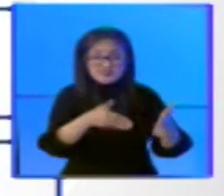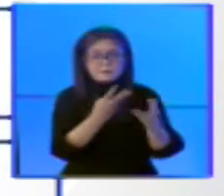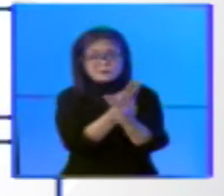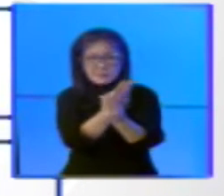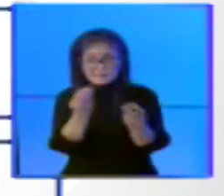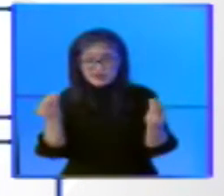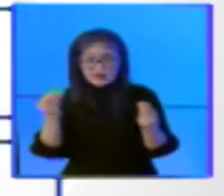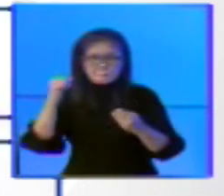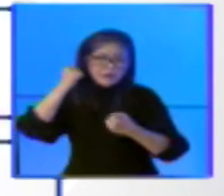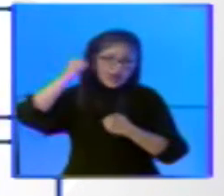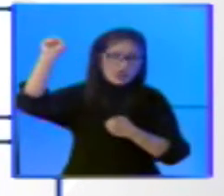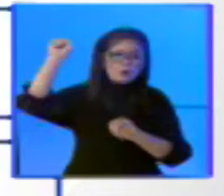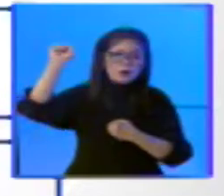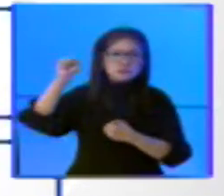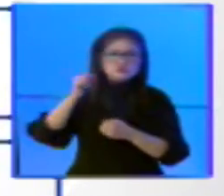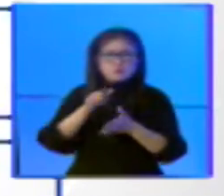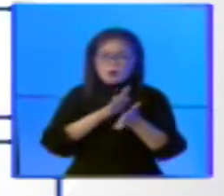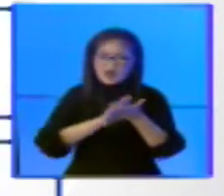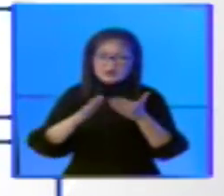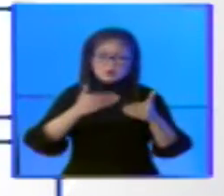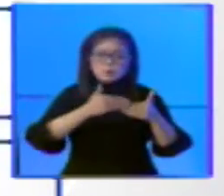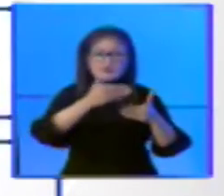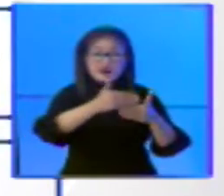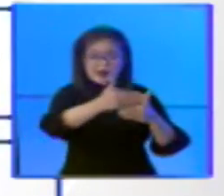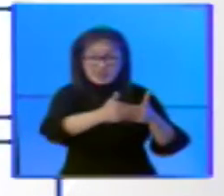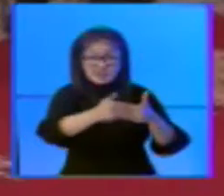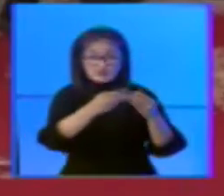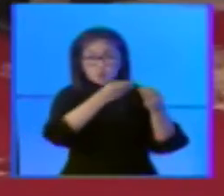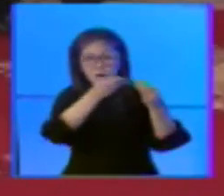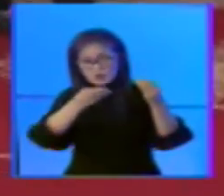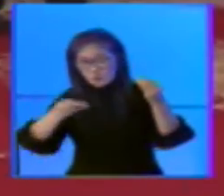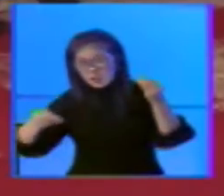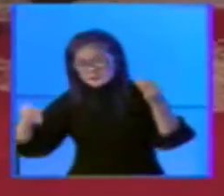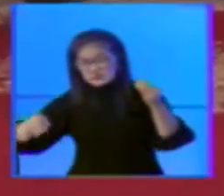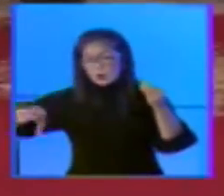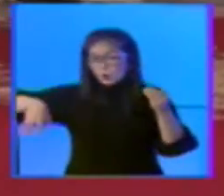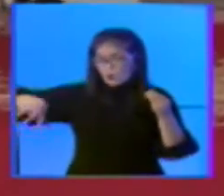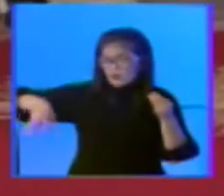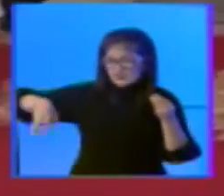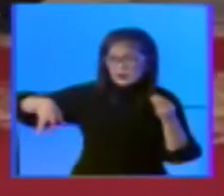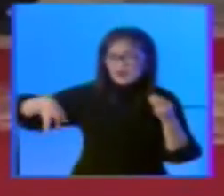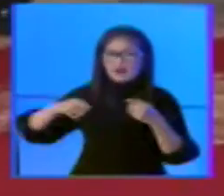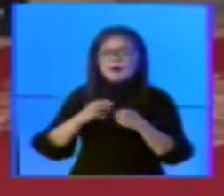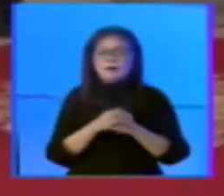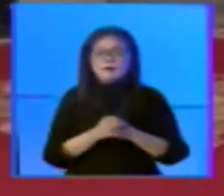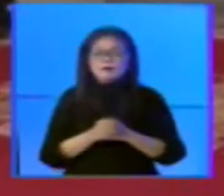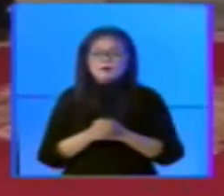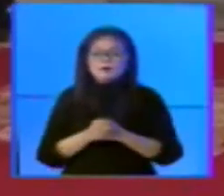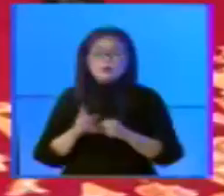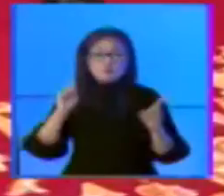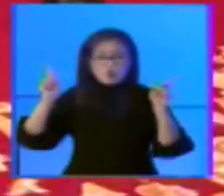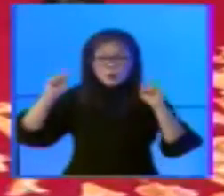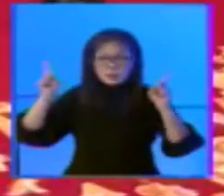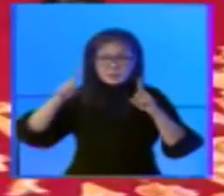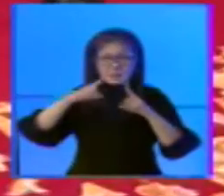sejumlah uang sekaligus atau berkala kepada ahli warisnya selain politisi Fahri Hamzah dan Fadli